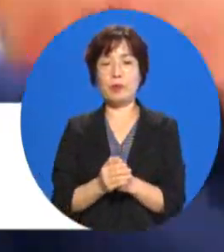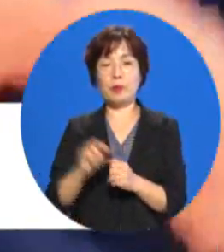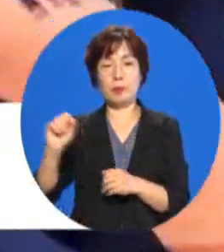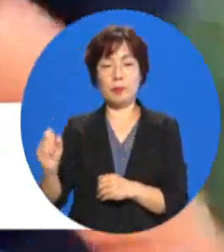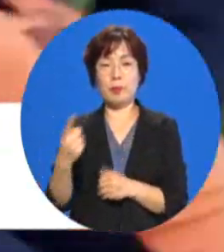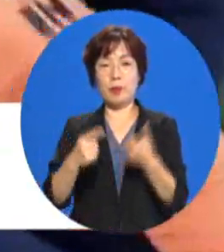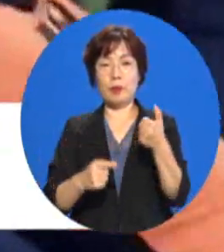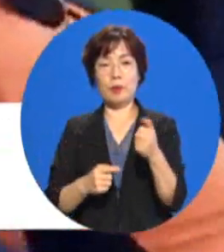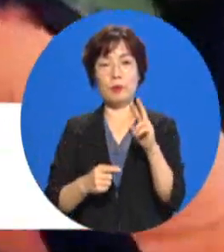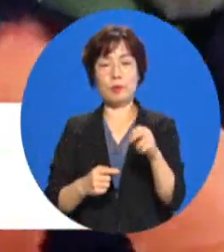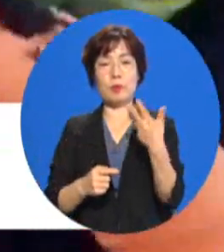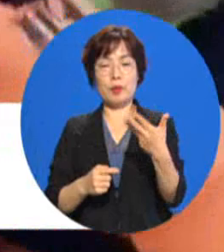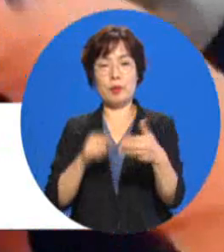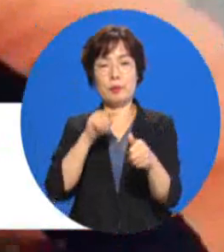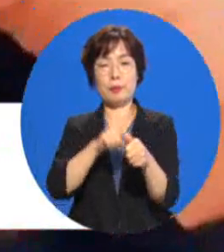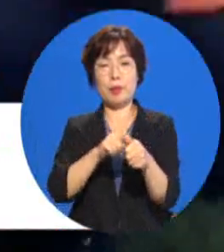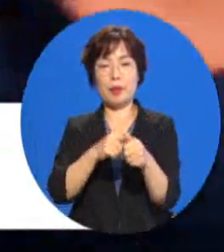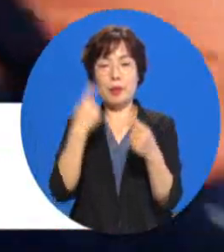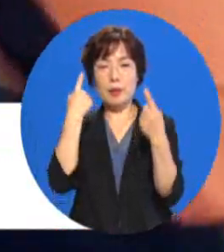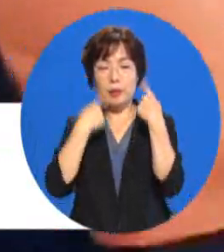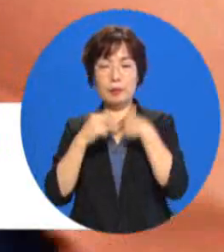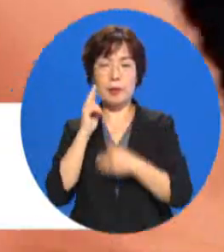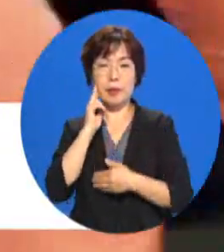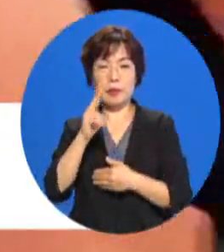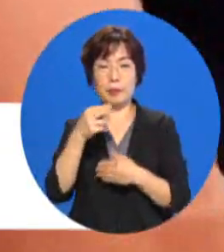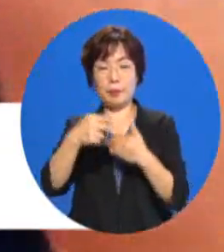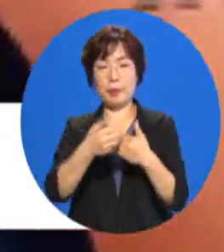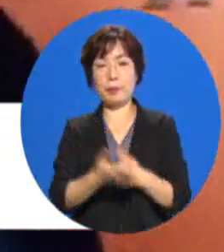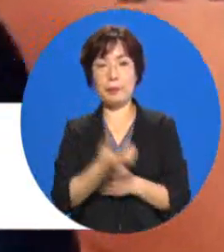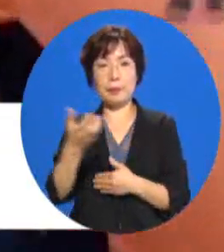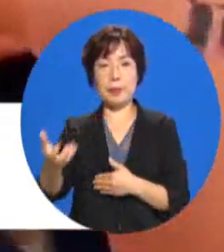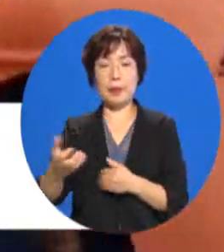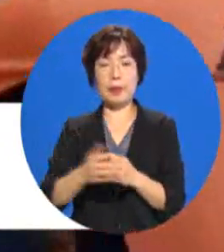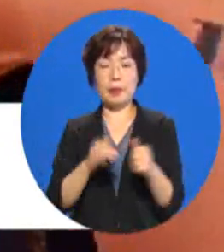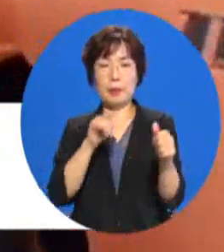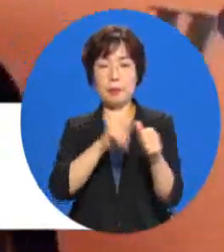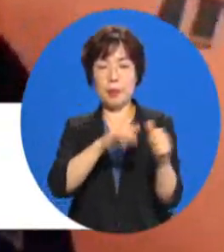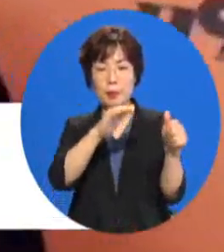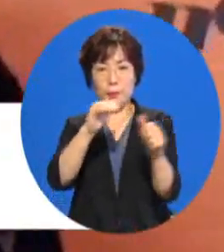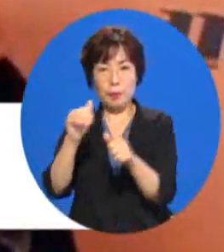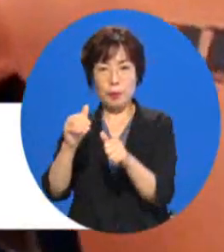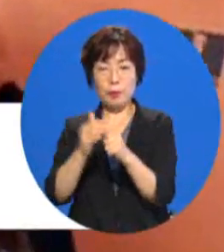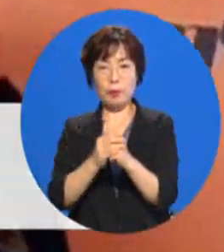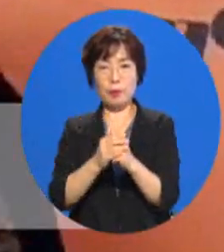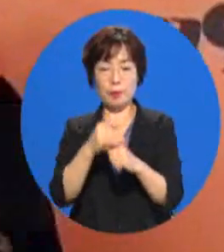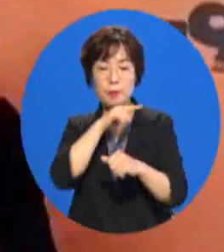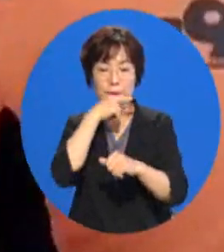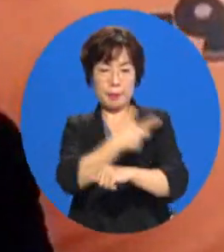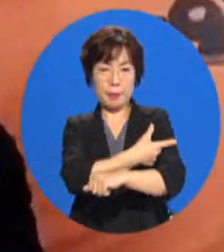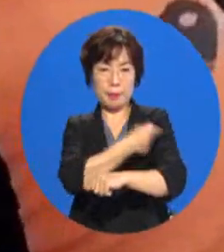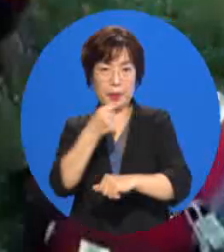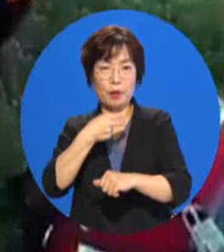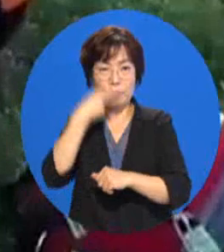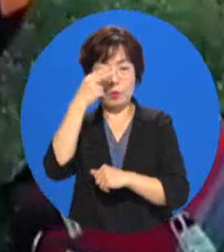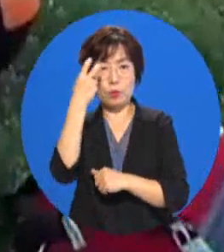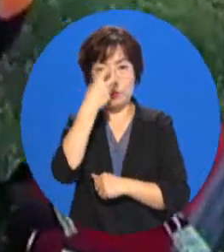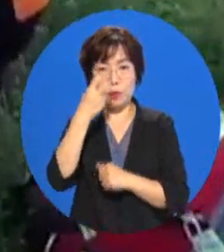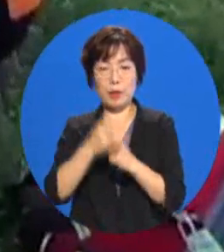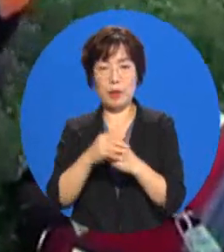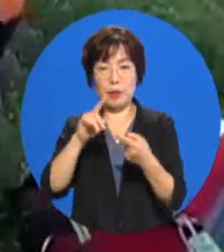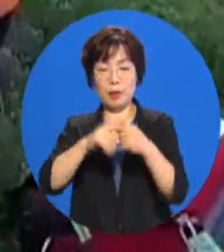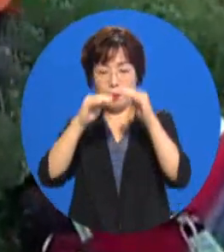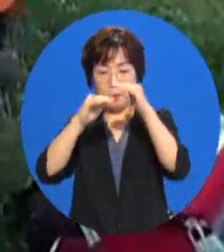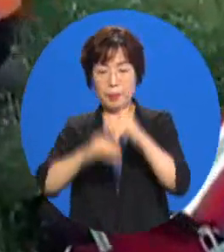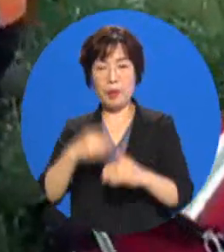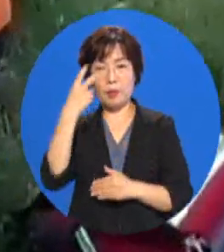사고로 28살 A씨가 중상을 입고 병원으로 옮겨졌습니다. 경찰은 A씨를 상대로 체혈 음주 측정을 의뢰하고 정확한